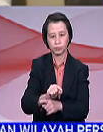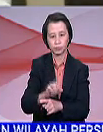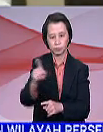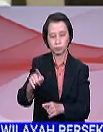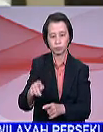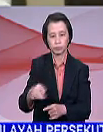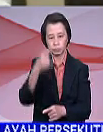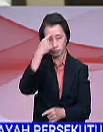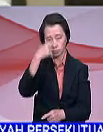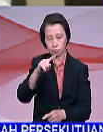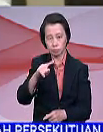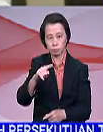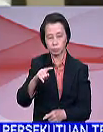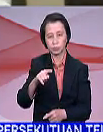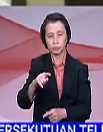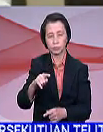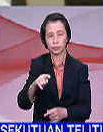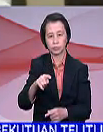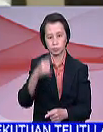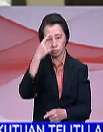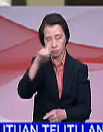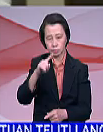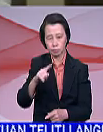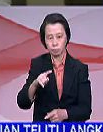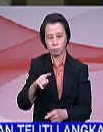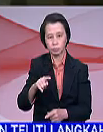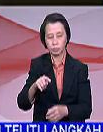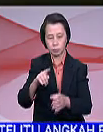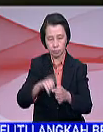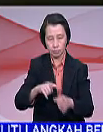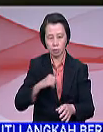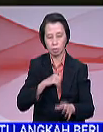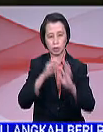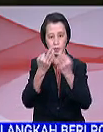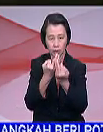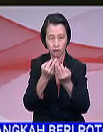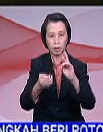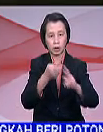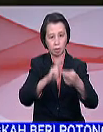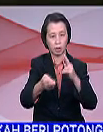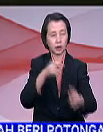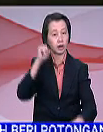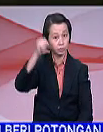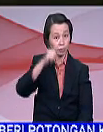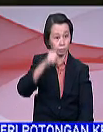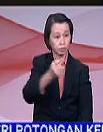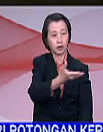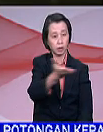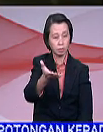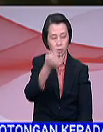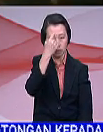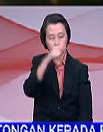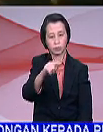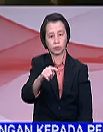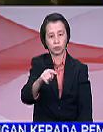pengaruh mereka untuk menarik, mempengaruhi ahli keluarga, rakan-rakan sebaya, golongan belia